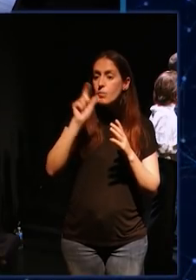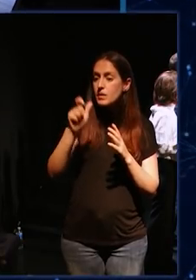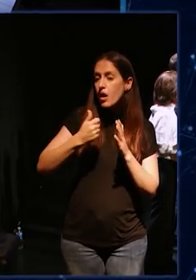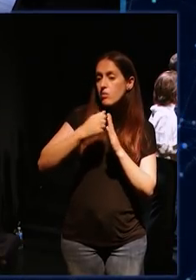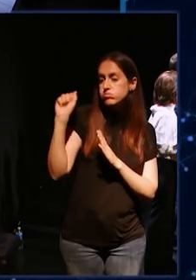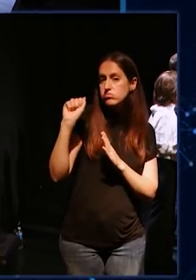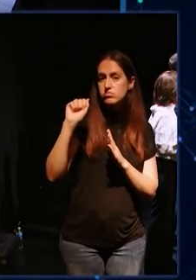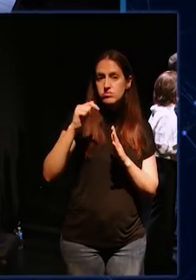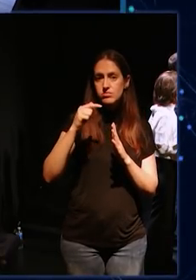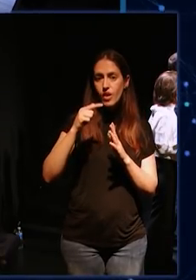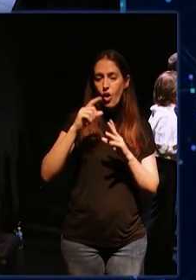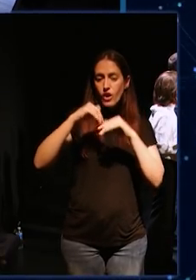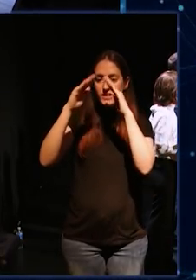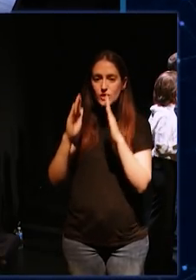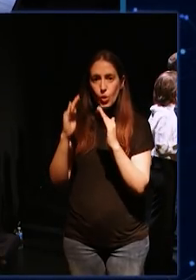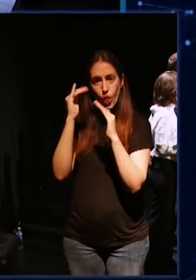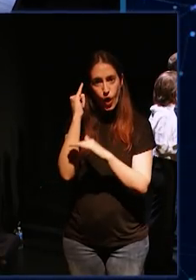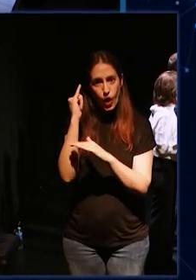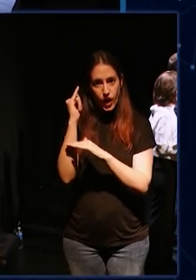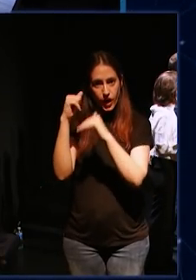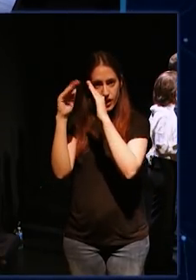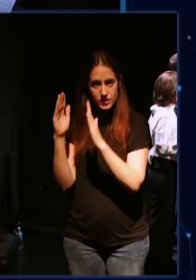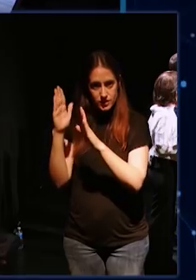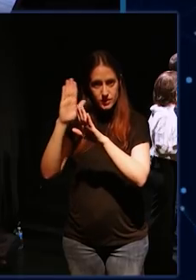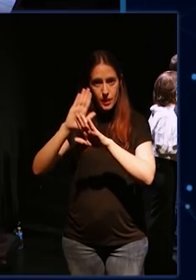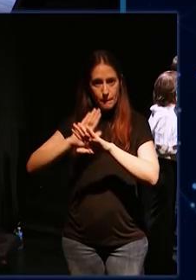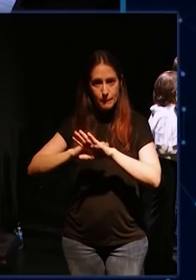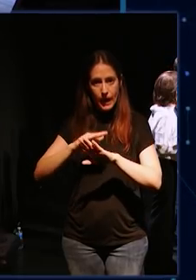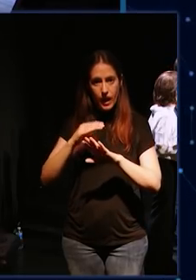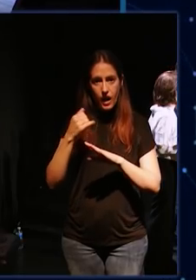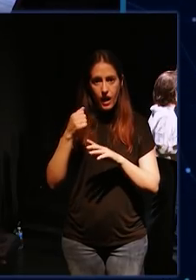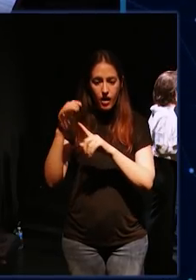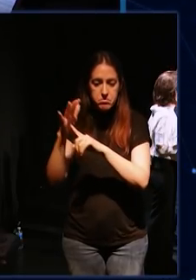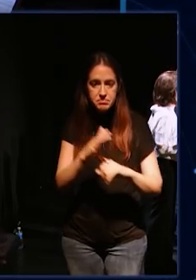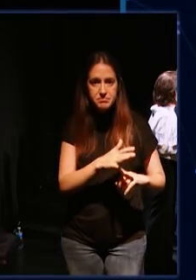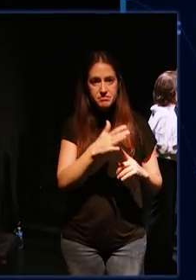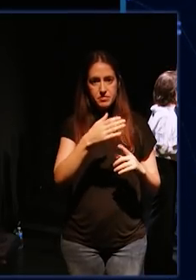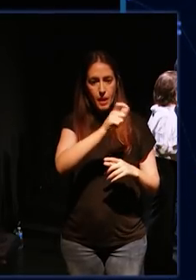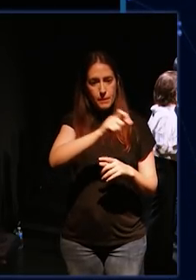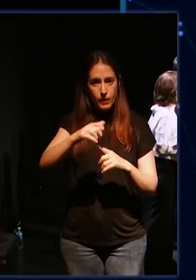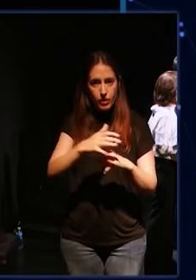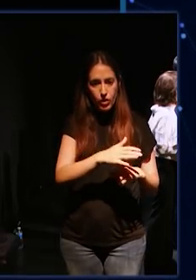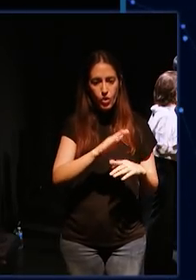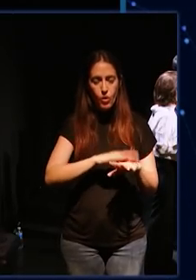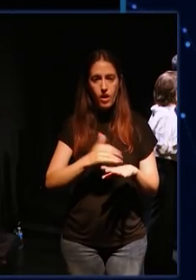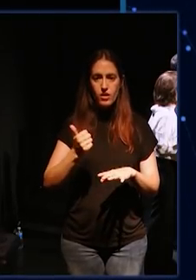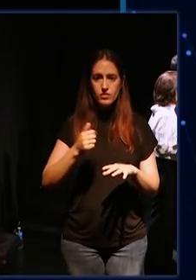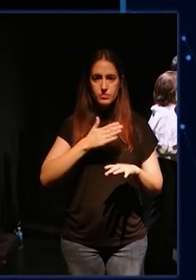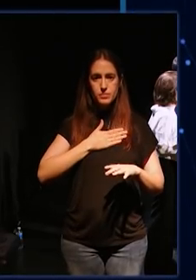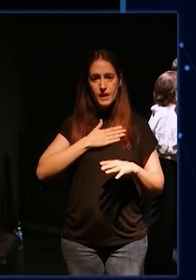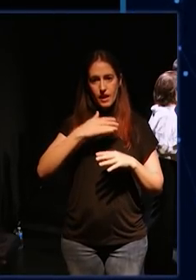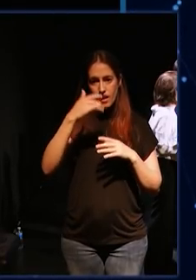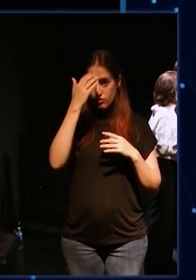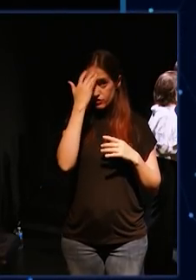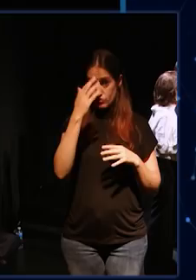las instituciones para marginar a parte de la población e imponerle su ideología... no està respectant la